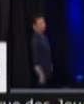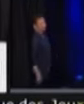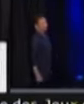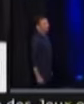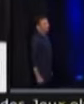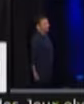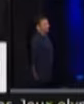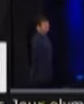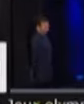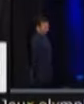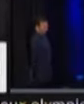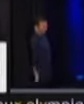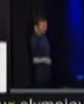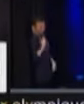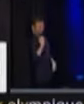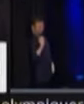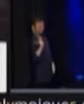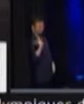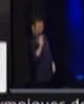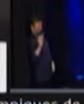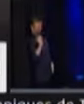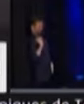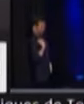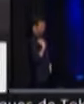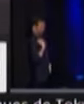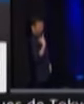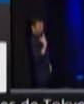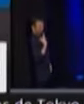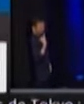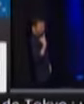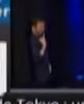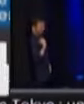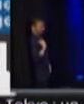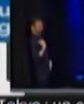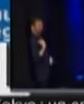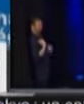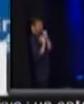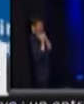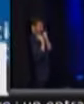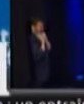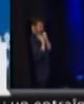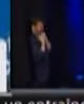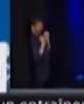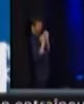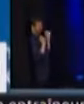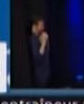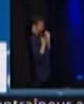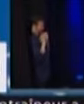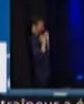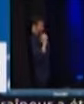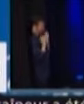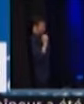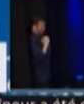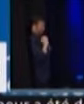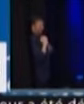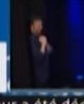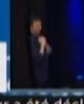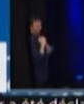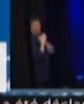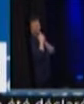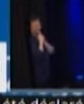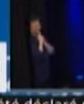Monsieur le Premier ministre, vous aviez dit tout à l'heure que si quelqu'un avait déjà eu la COVID et vont chercher leur première dose, ils